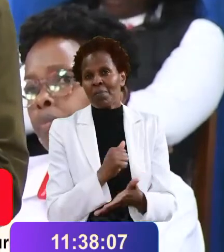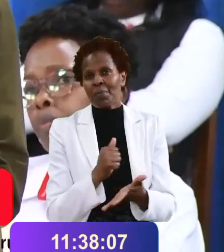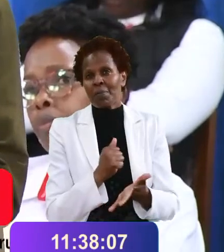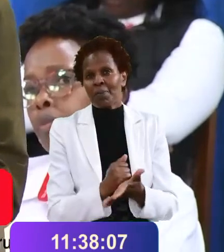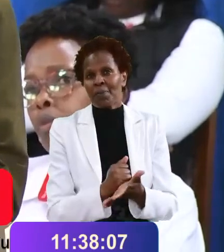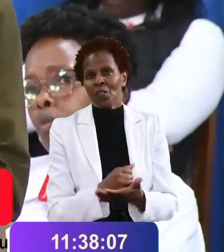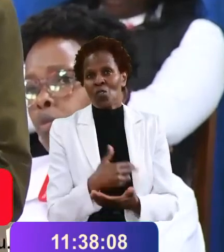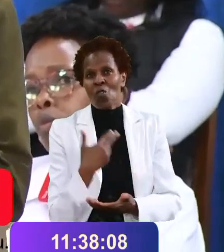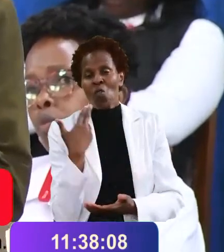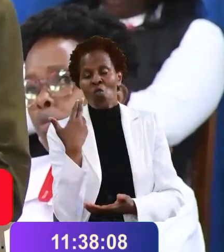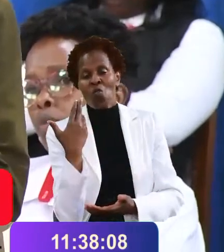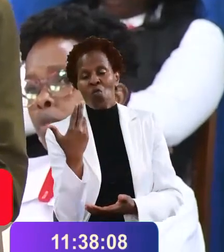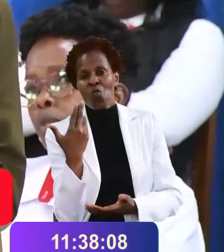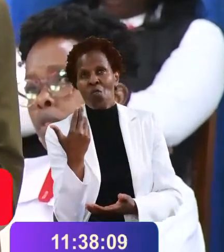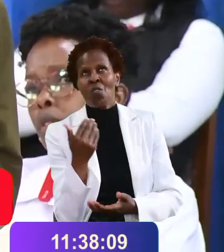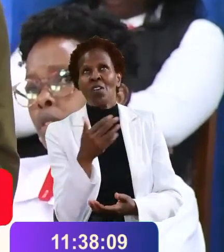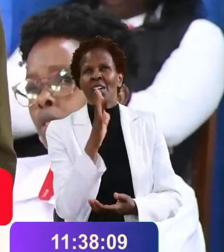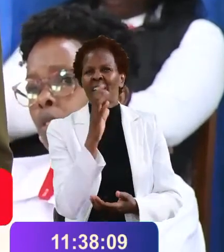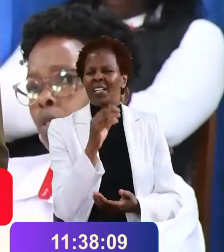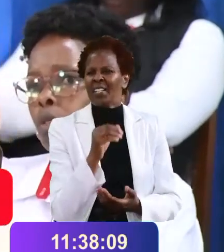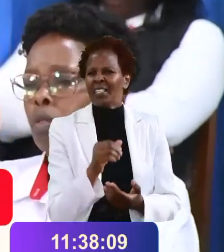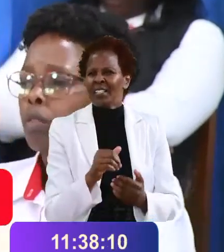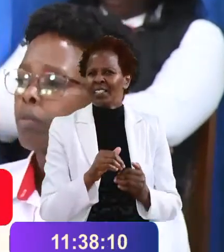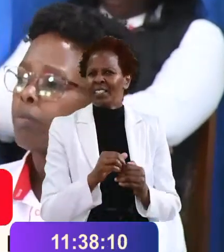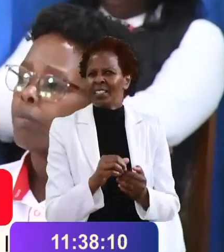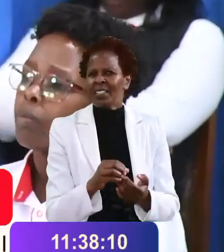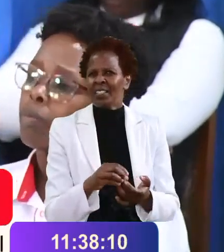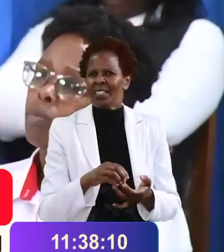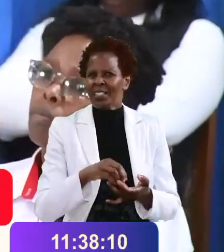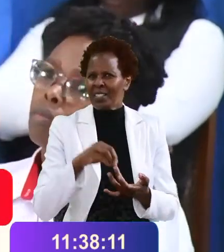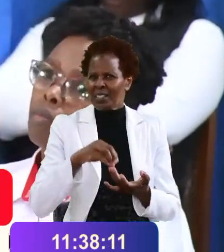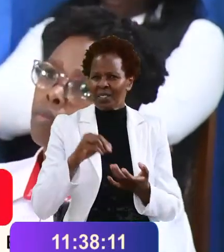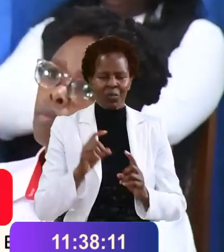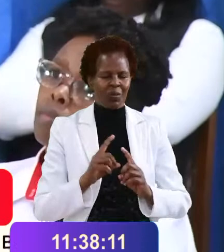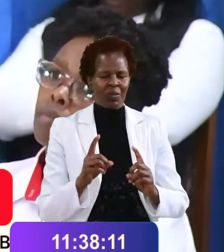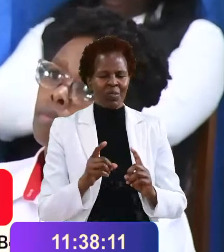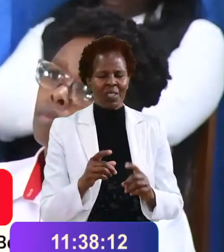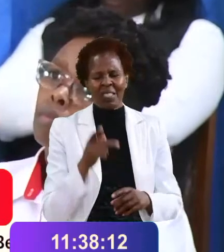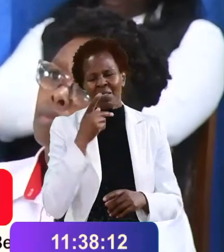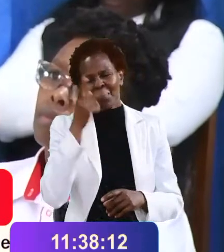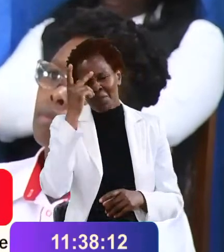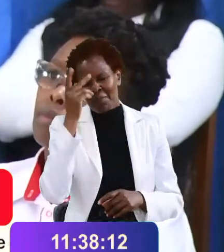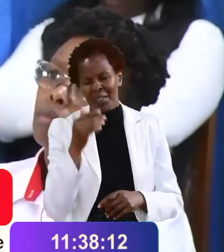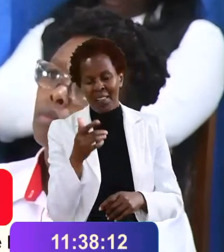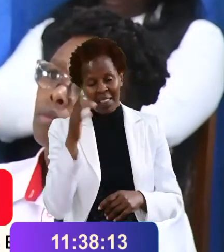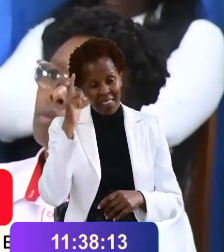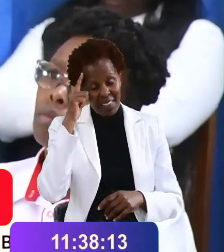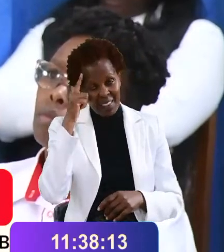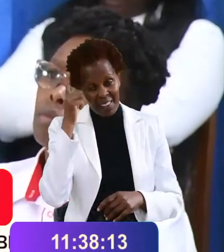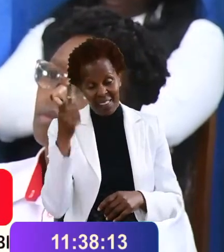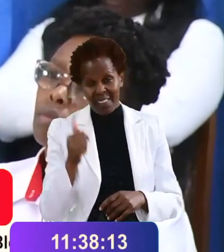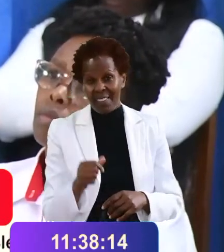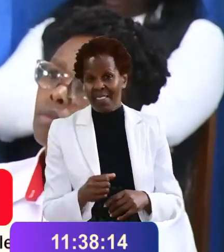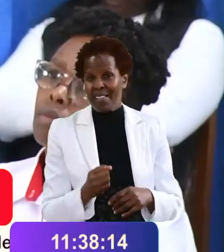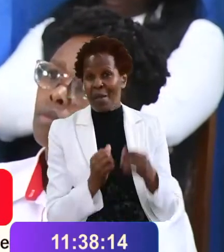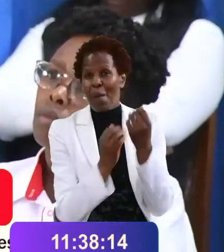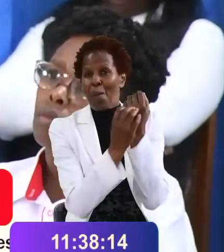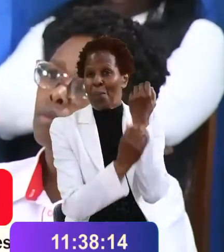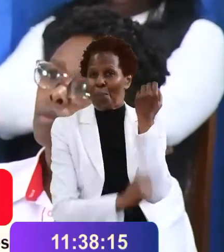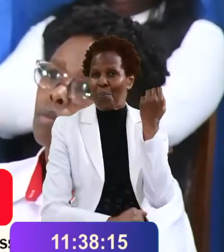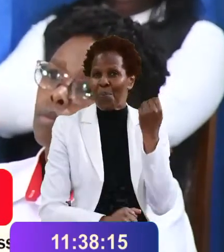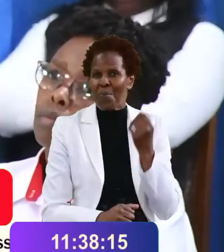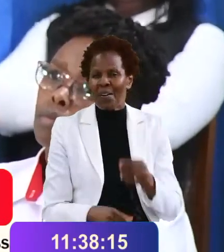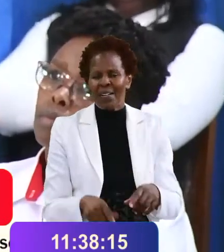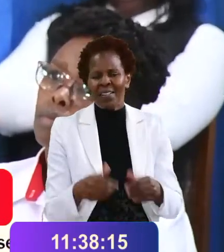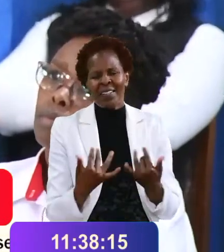Ya nne ni Mungu habagui. Wazazi wanajiona maskini. Kama sahi, watu